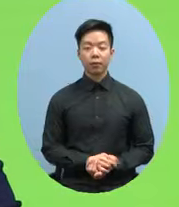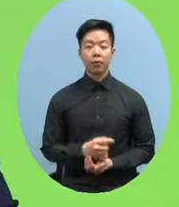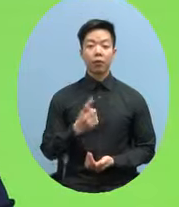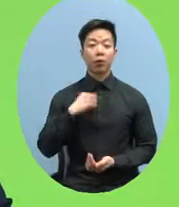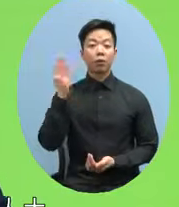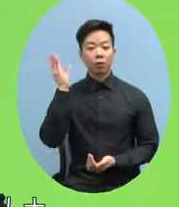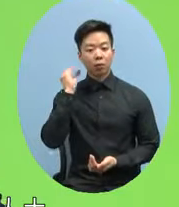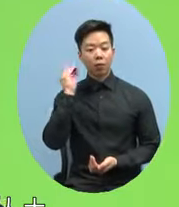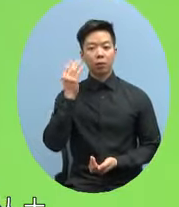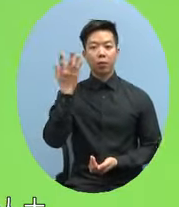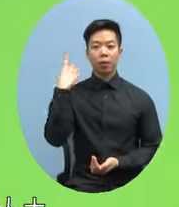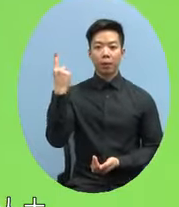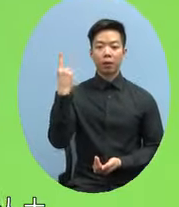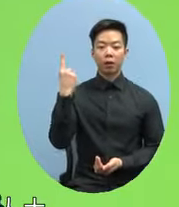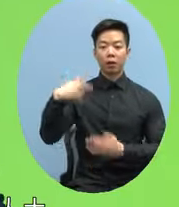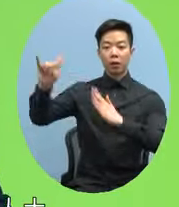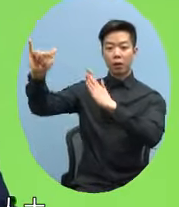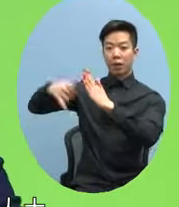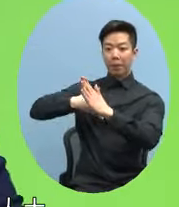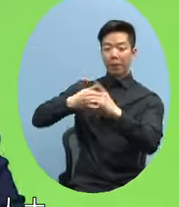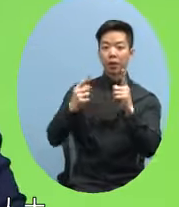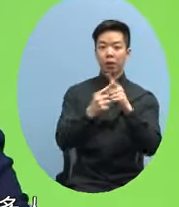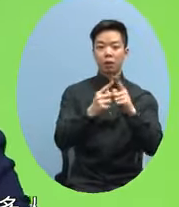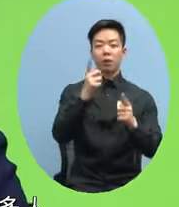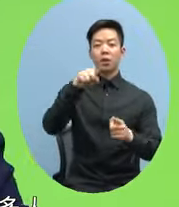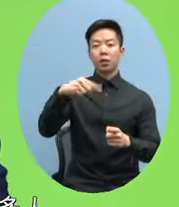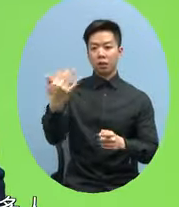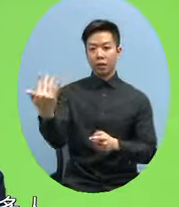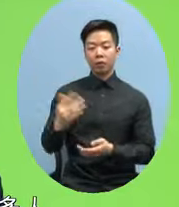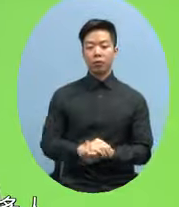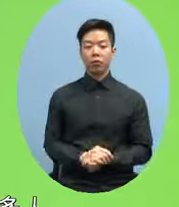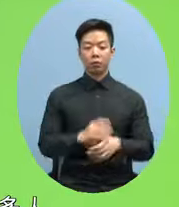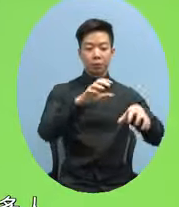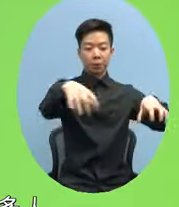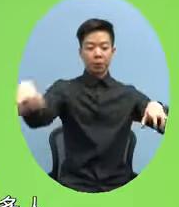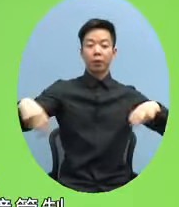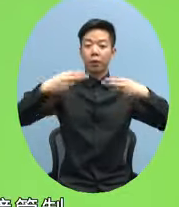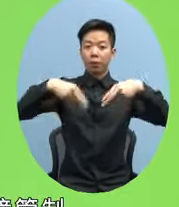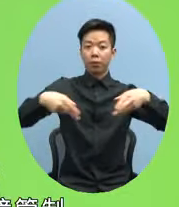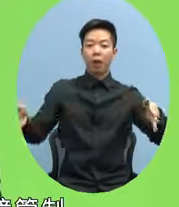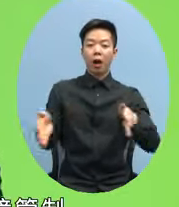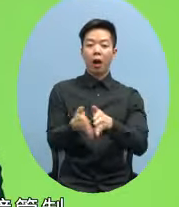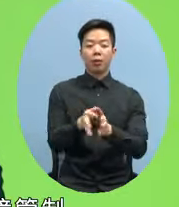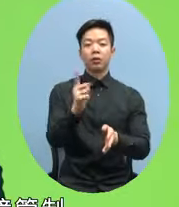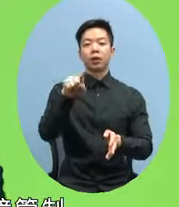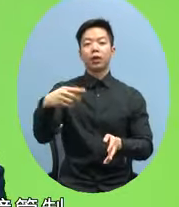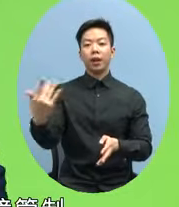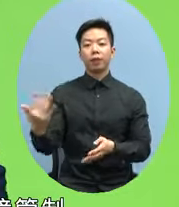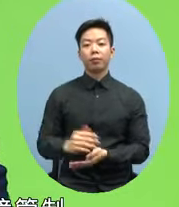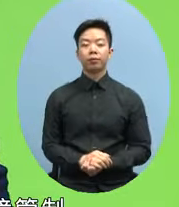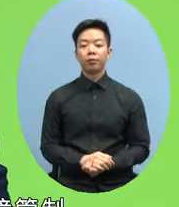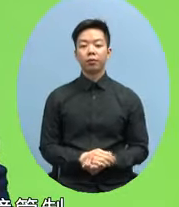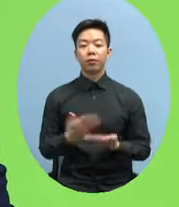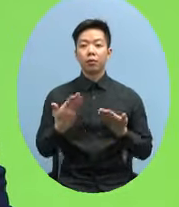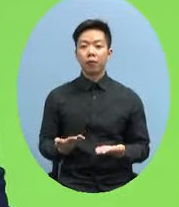照我了解咧，琴日入境嘅人士咧，可能都係千零人嘅啫。喺咁多口岸加埋都係千零人，所以而家未係一個時候咧去